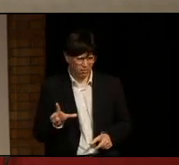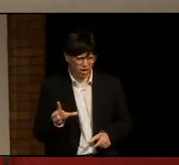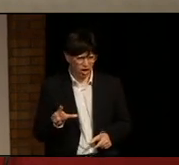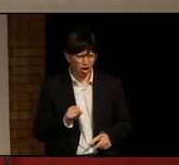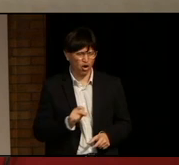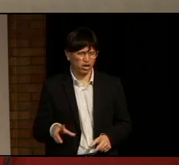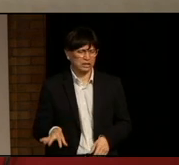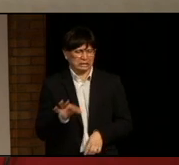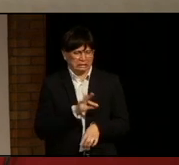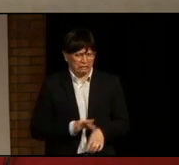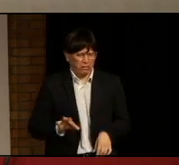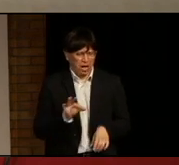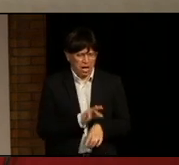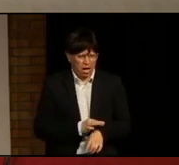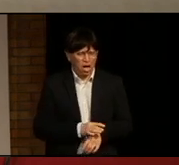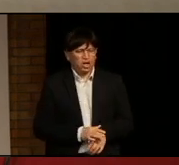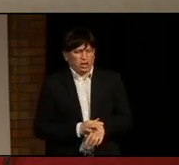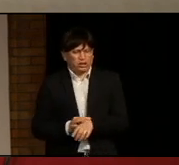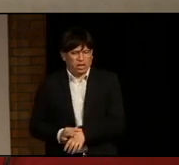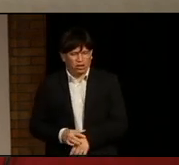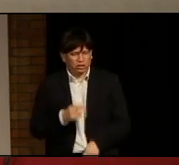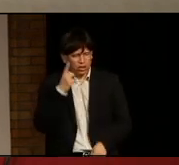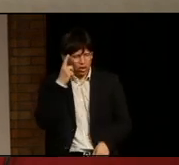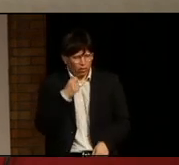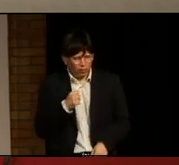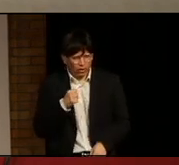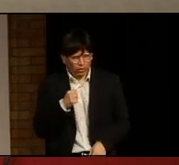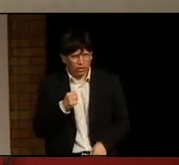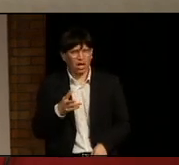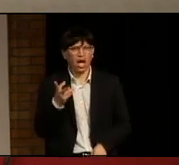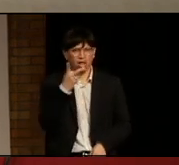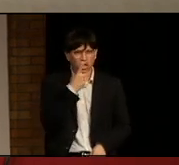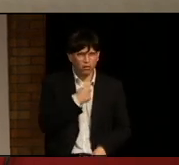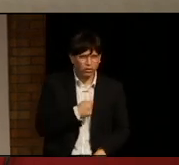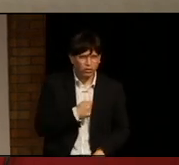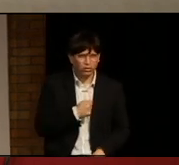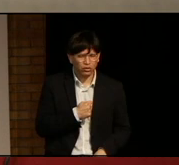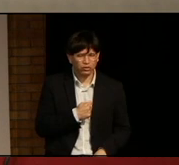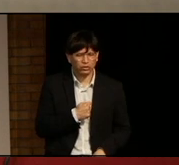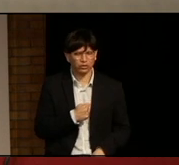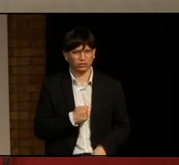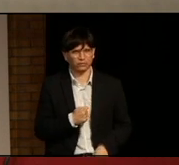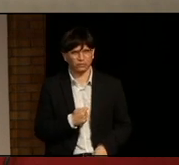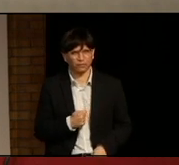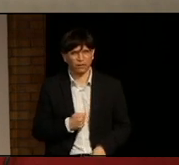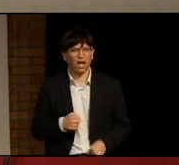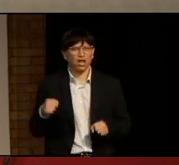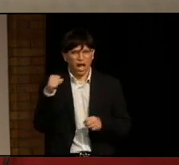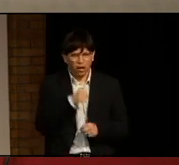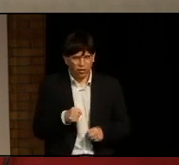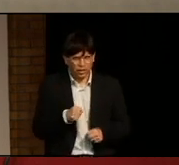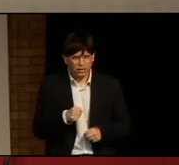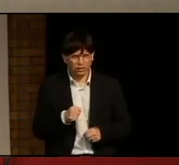ammala quando si consegna le forze cieche dell'inconscio dei bisogni immediati dell'egoismo della violenza